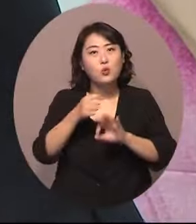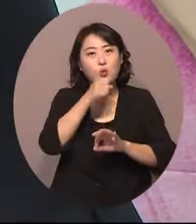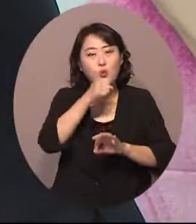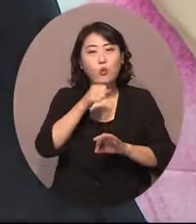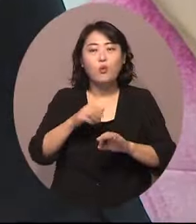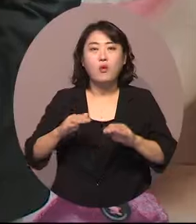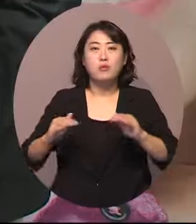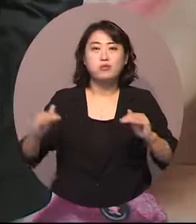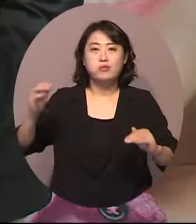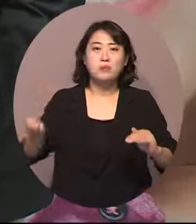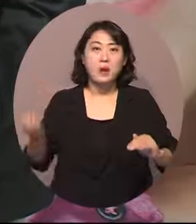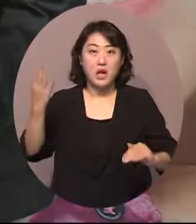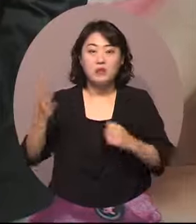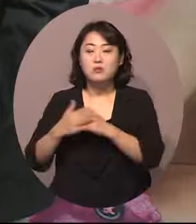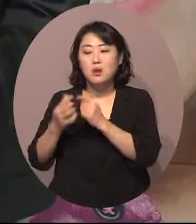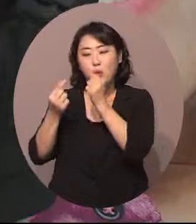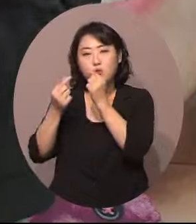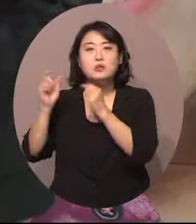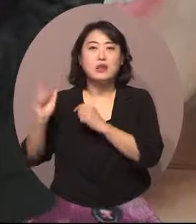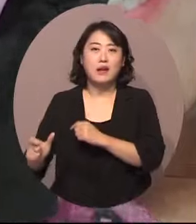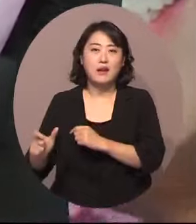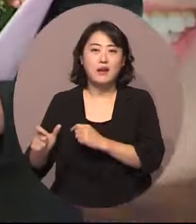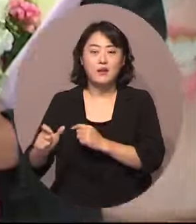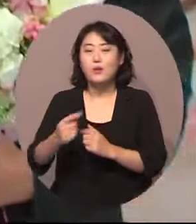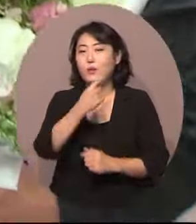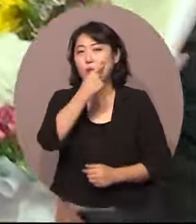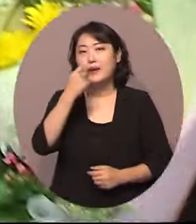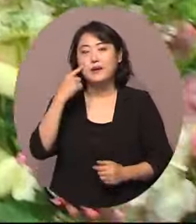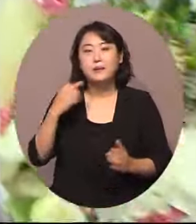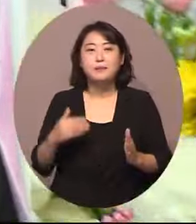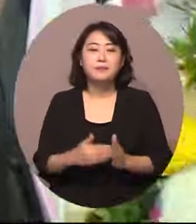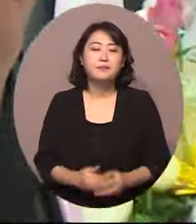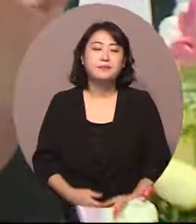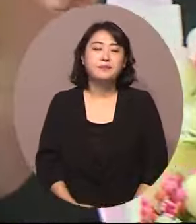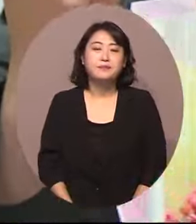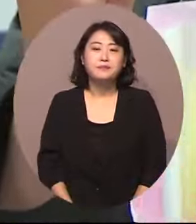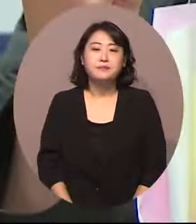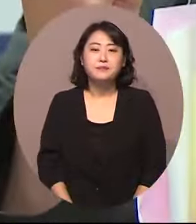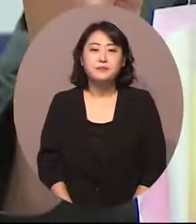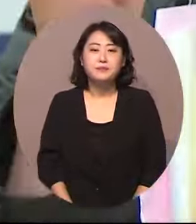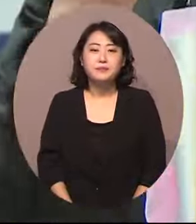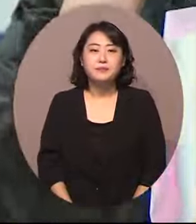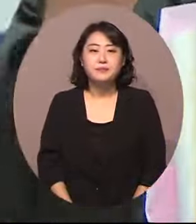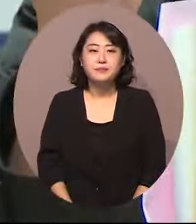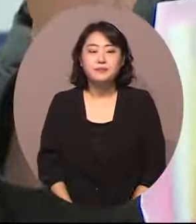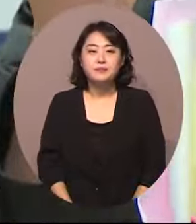지역의 강한 보수 성향이 재확인됐습니다. MBC 뉴스 박선진입니다.